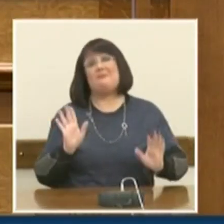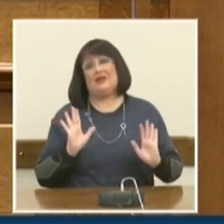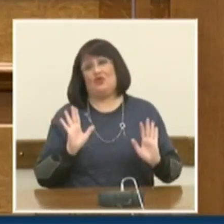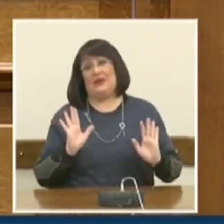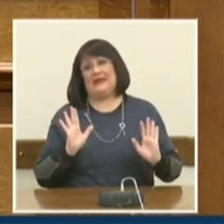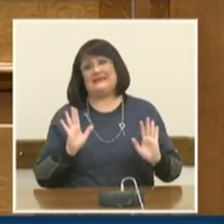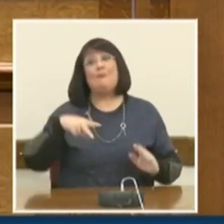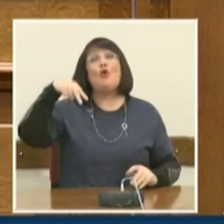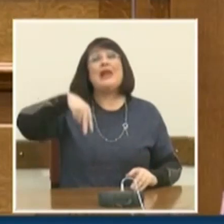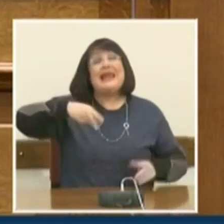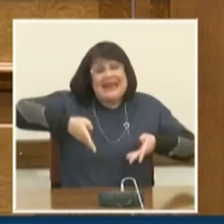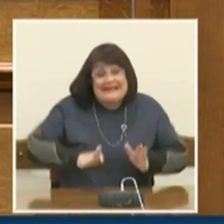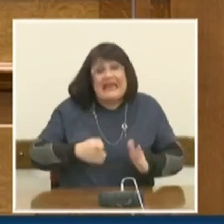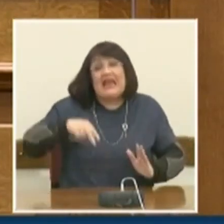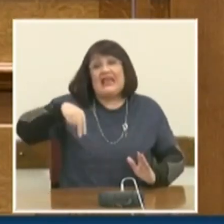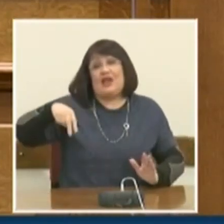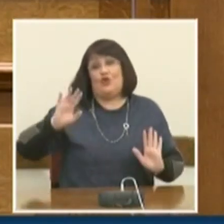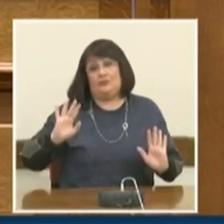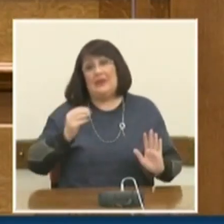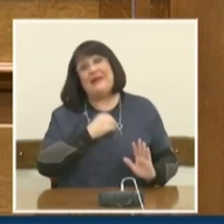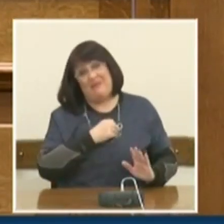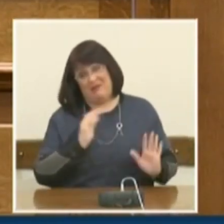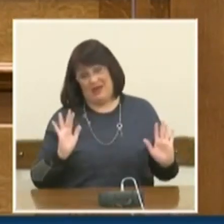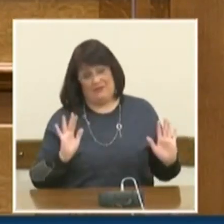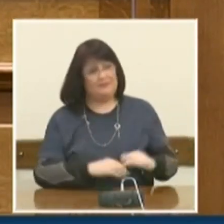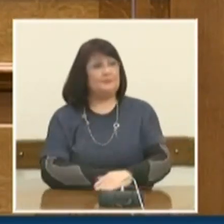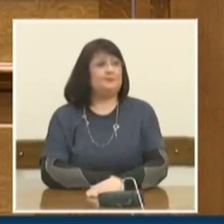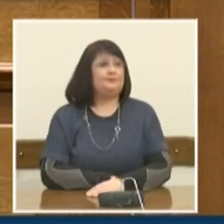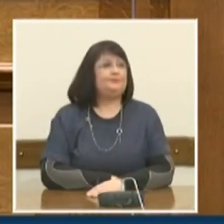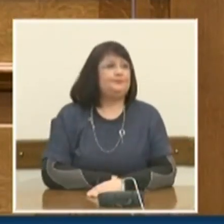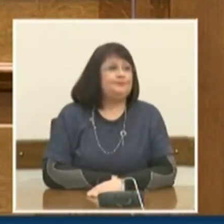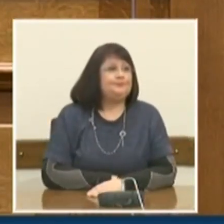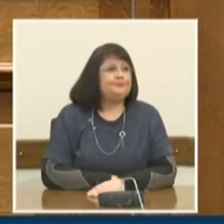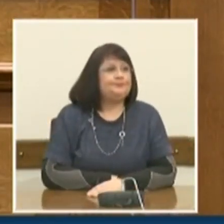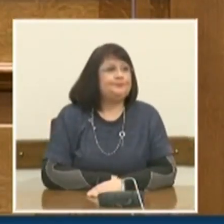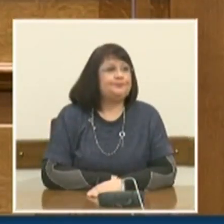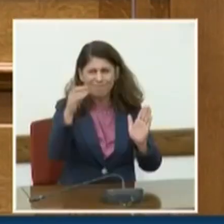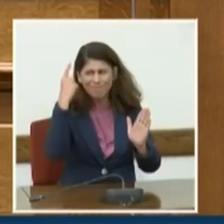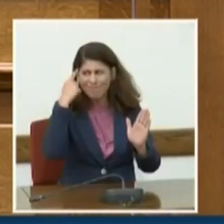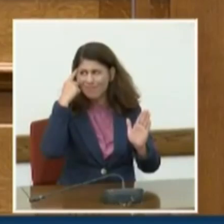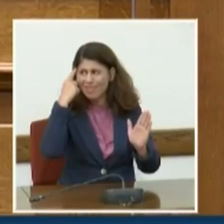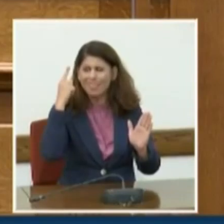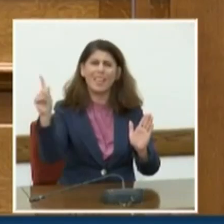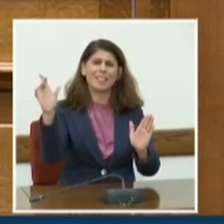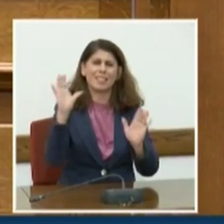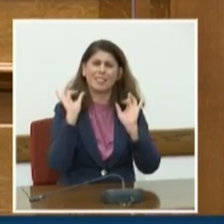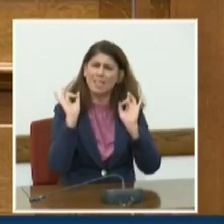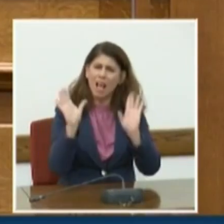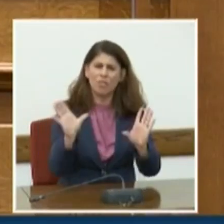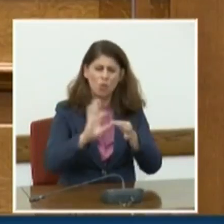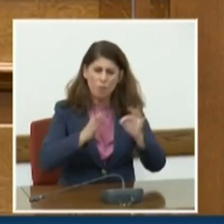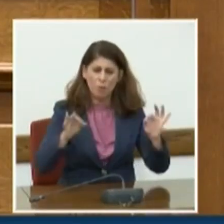ληξιαρχείου. Δείχνει, λυπάμαι που θα το πω, τραγική άγνοια για ένα εξαιρετικά σύνθετο ζήτημα.